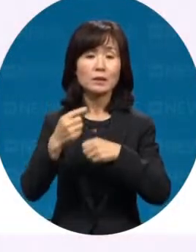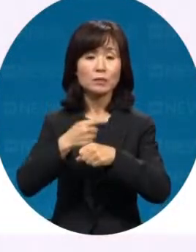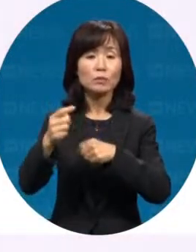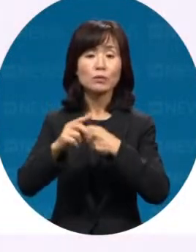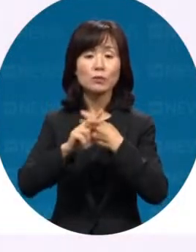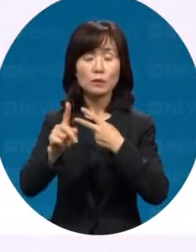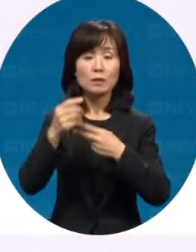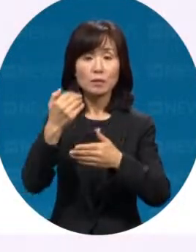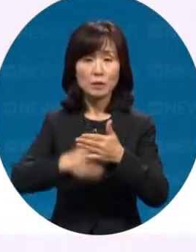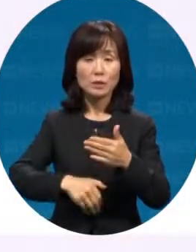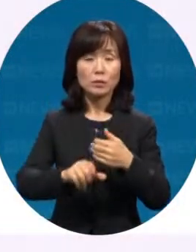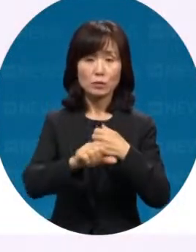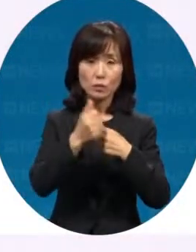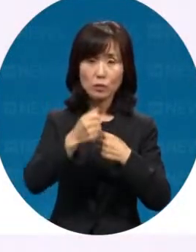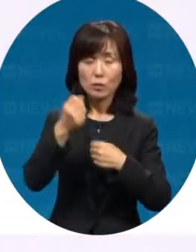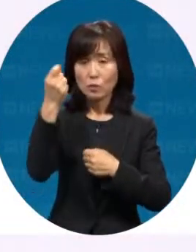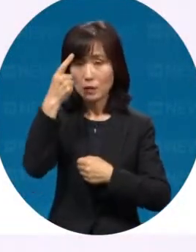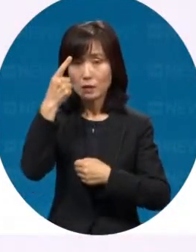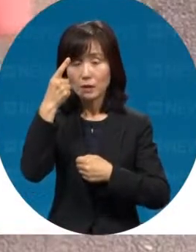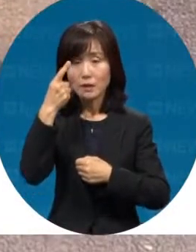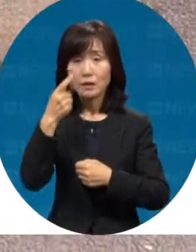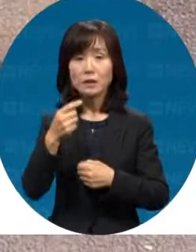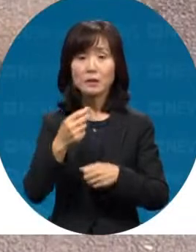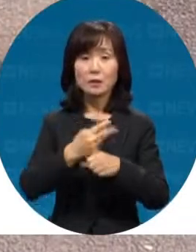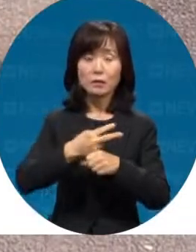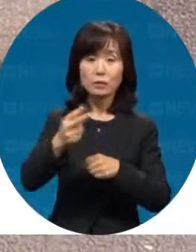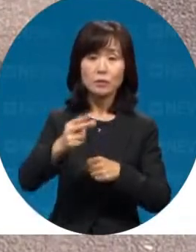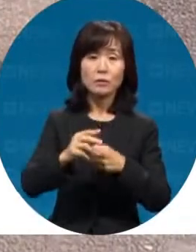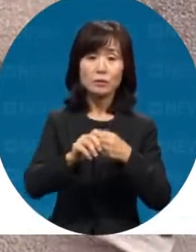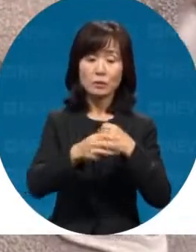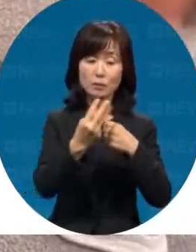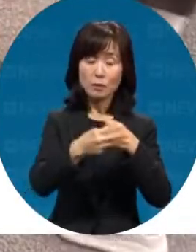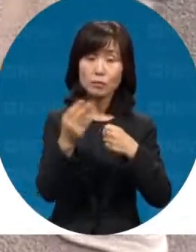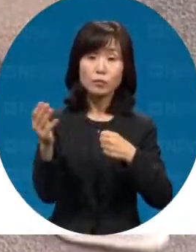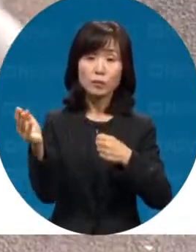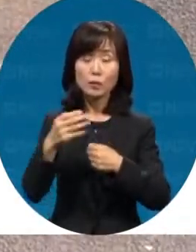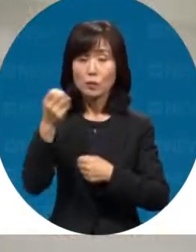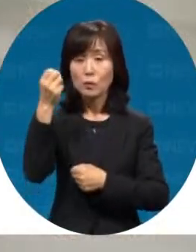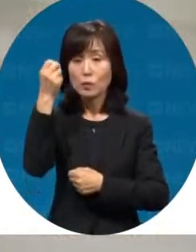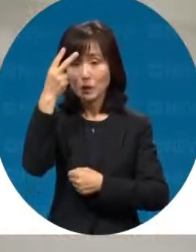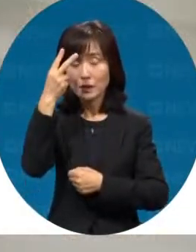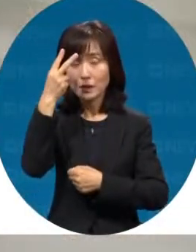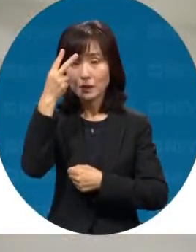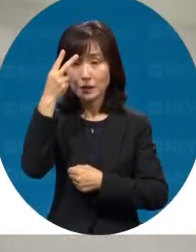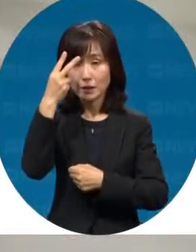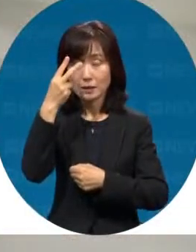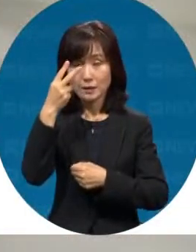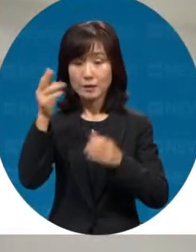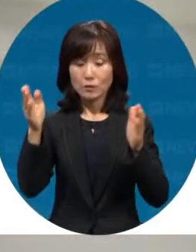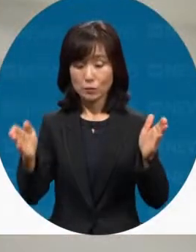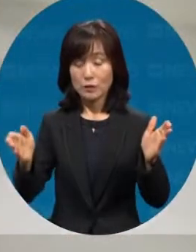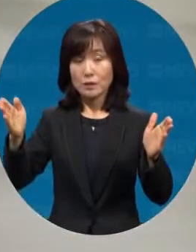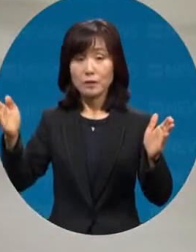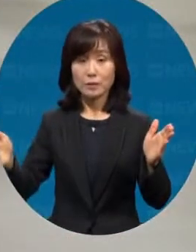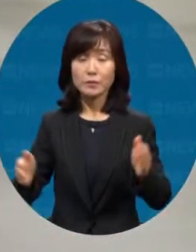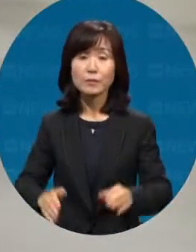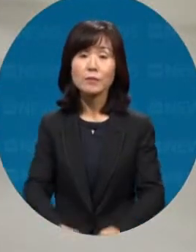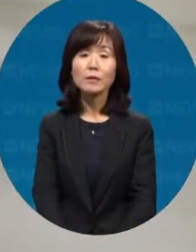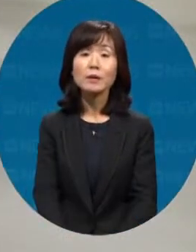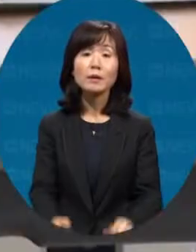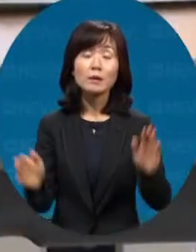환경과 고등학교 1학년까지 내후년 은 초등학교 3학년부터 고등학교 2학년까지 로 확대됩니다